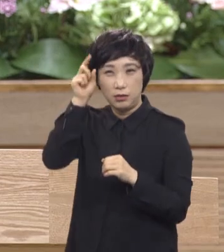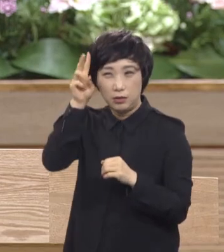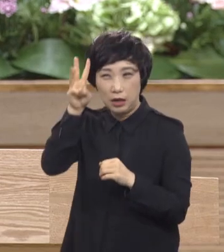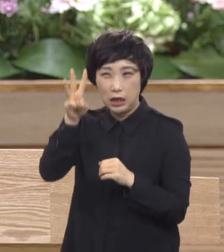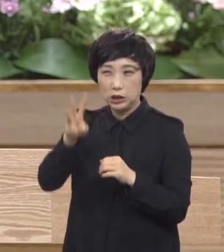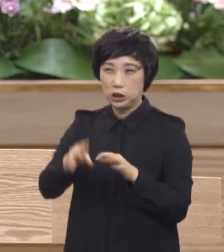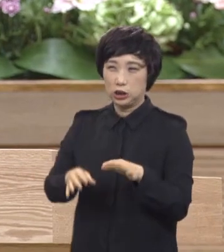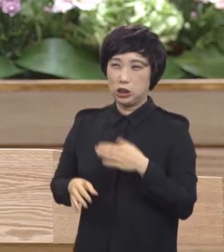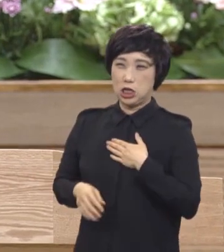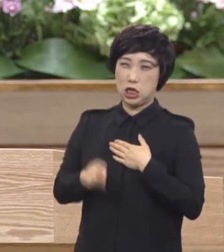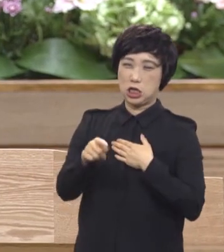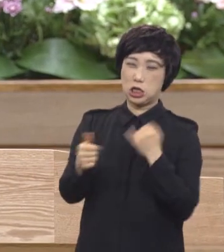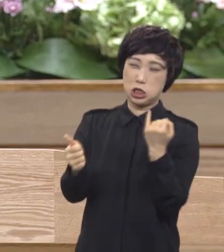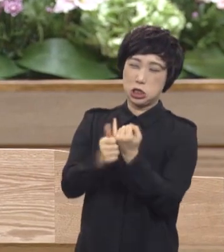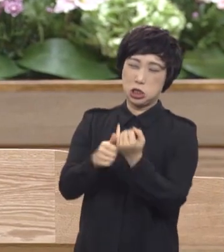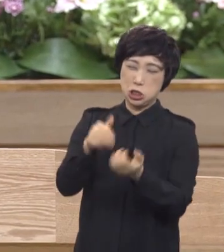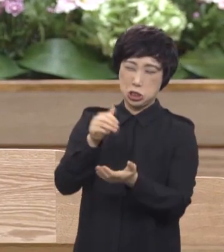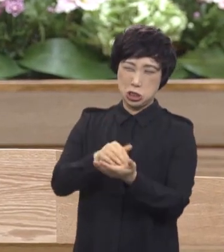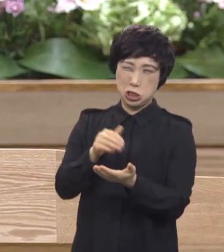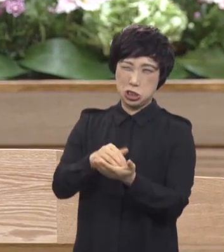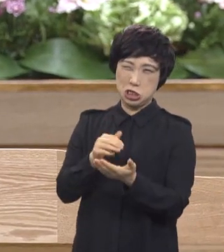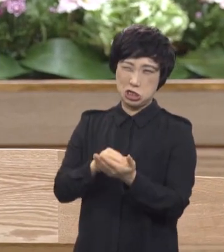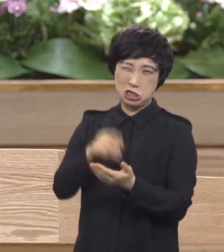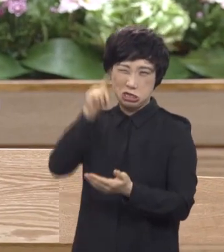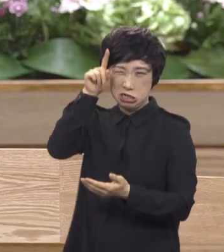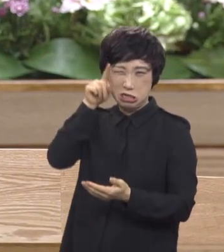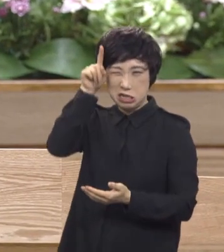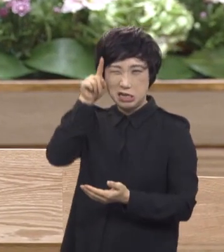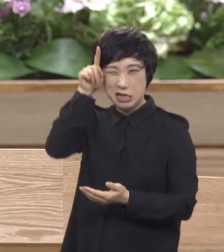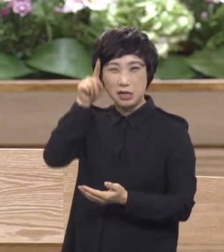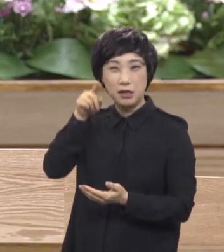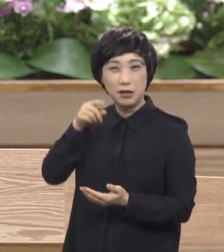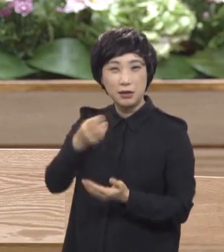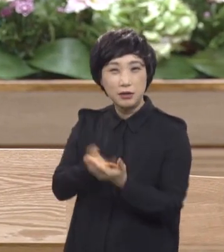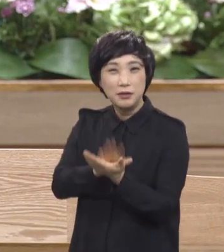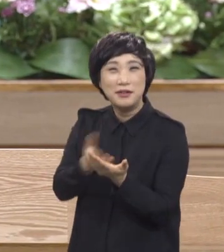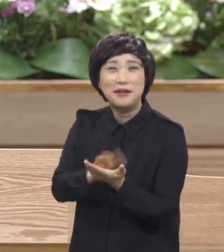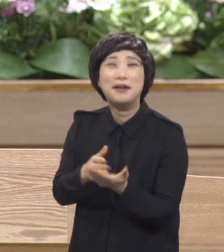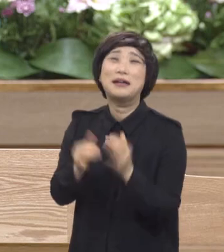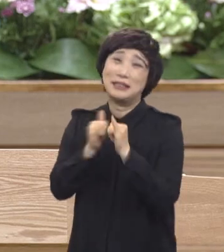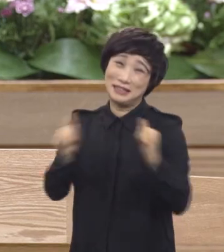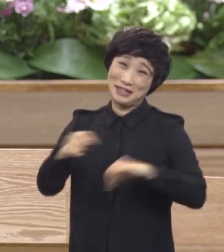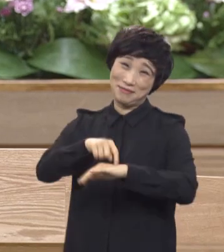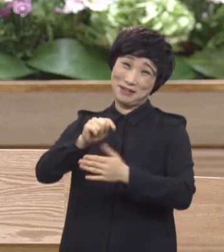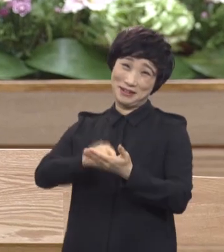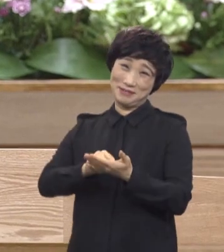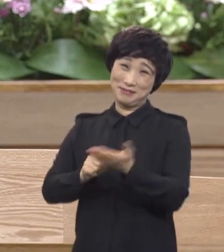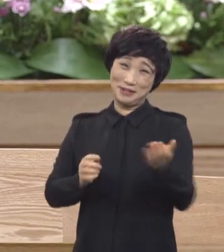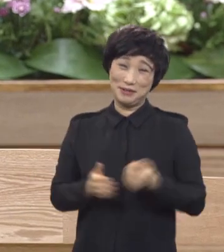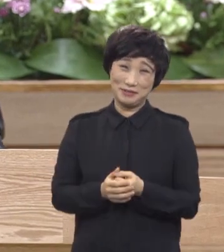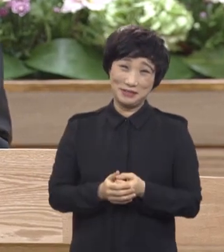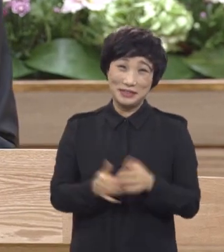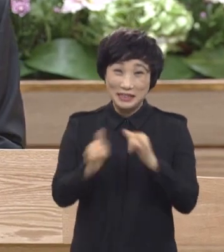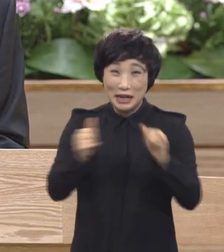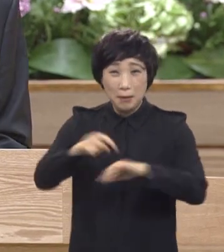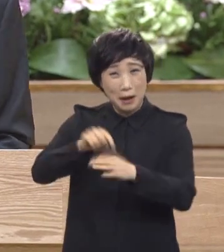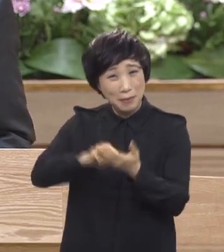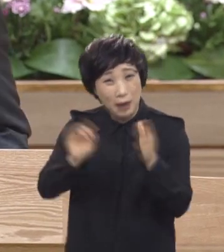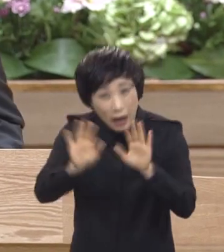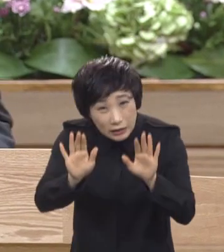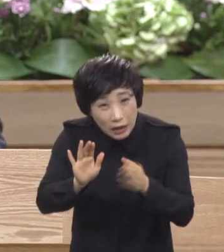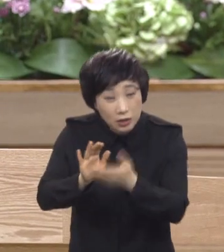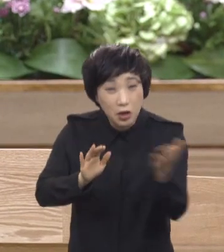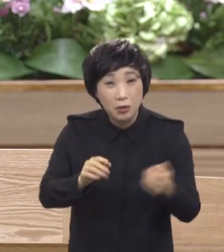어쩌다 너 같은 걸 만났니 이게 변덕 떠는 인간의 마음인데 인간의 마음이 아니라